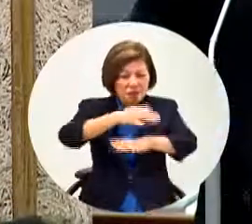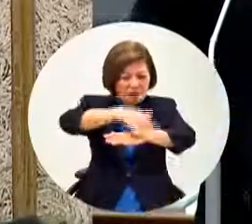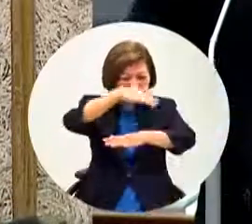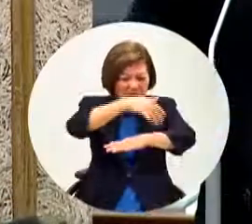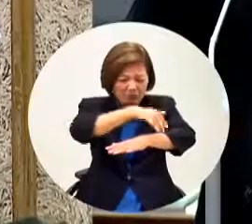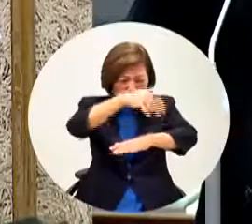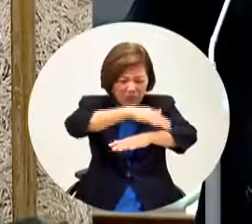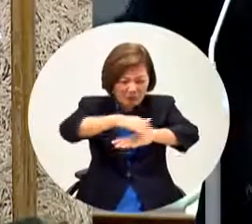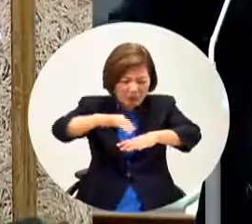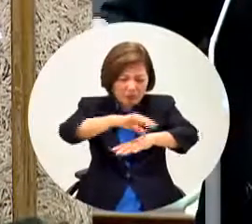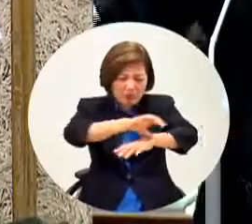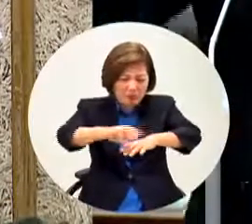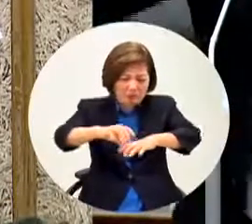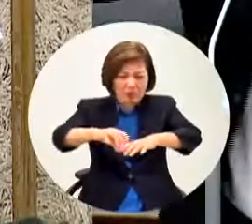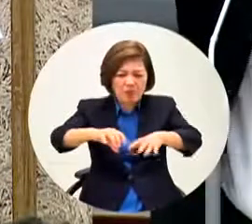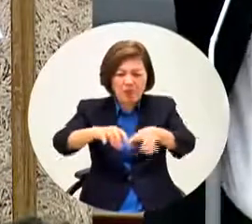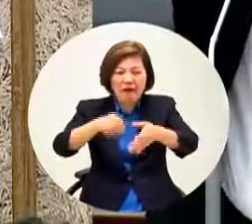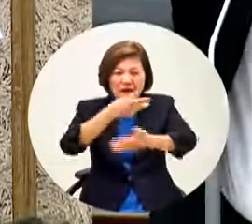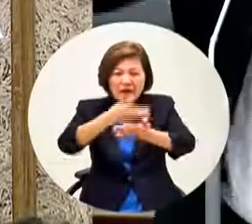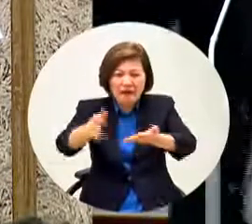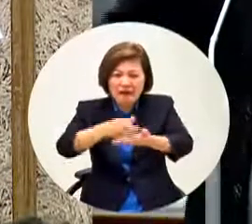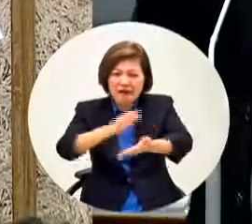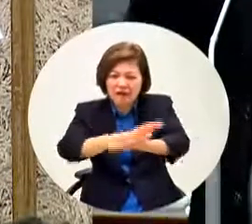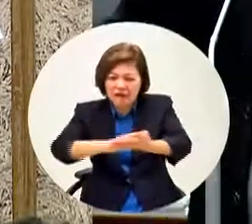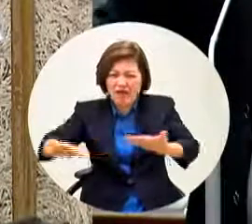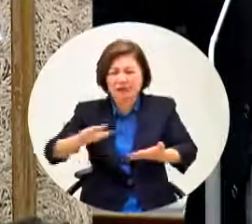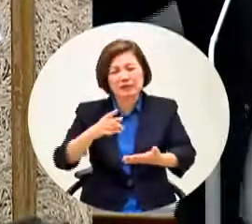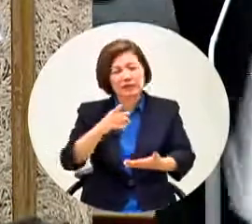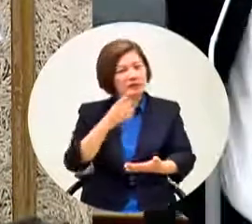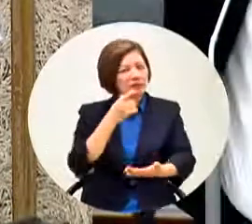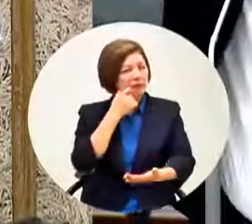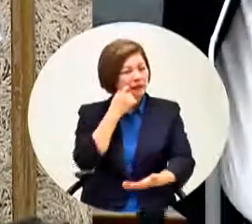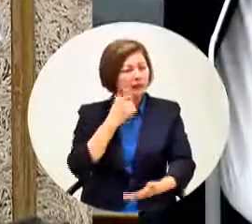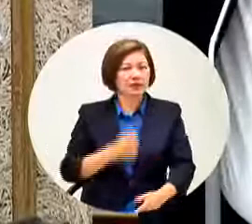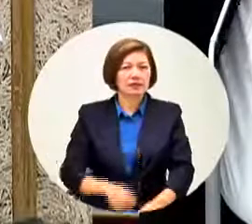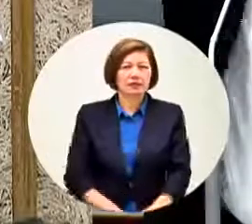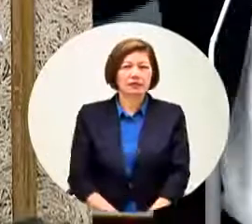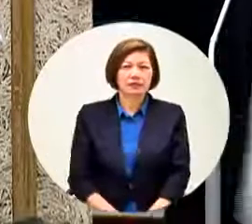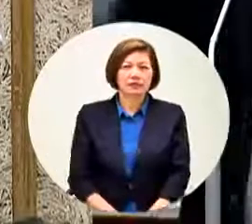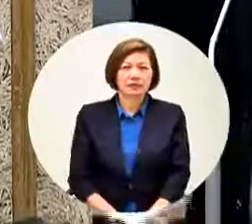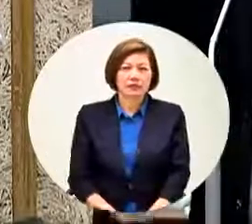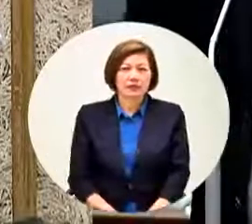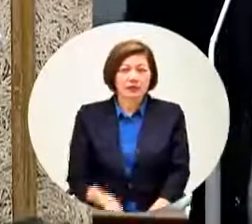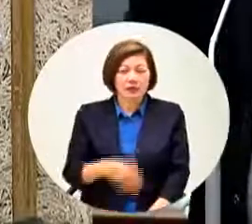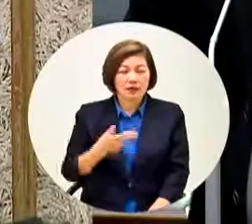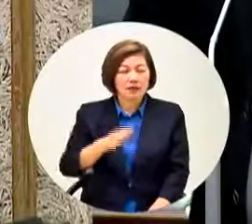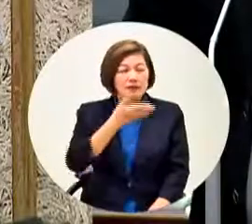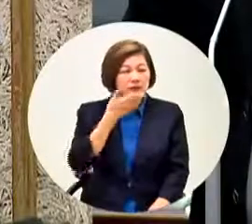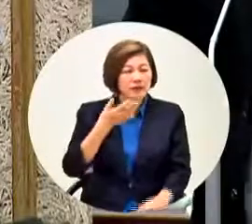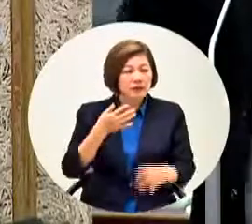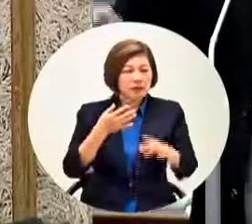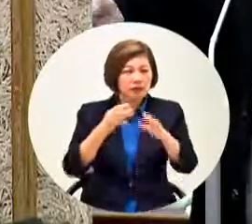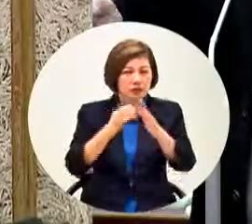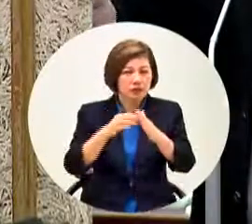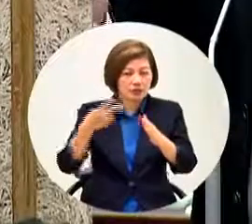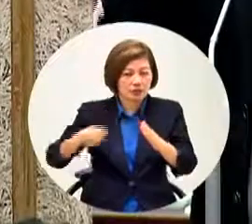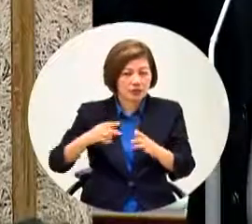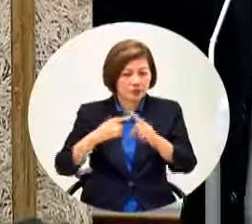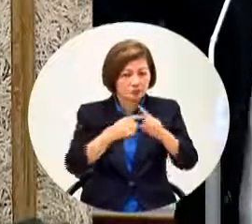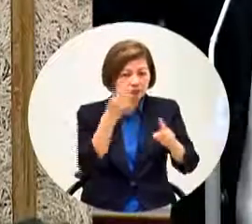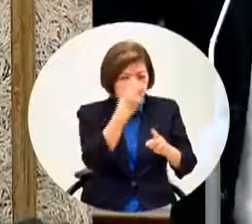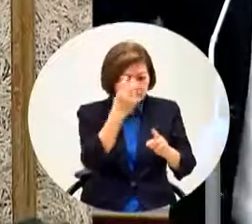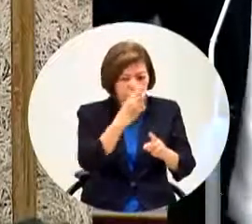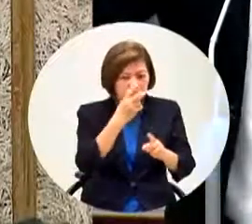啊。吼、哦，我是咱水利局是毋搁办一道会勘，啊，看这先要安怎来处理。啊，毋茫搁等